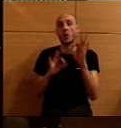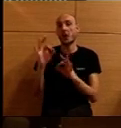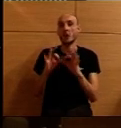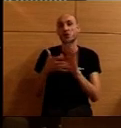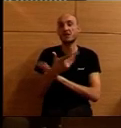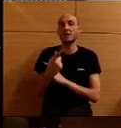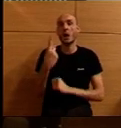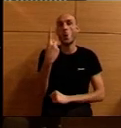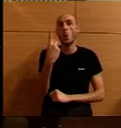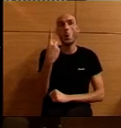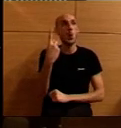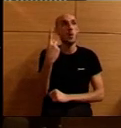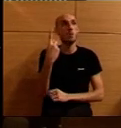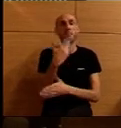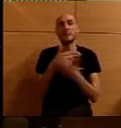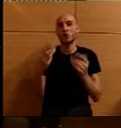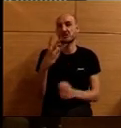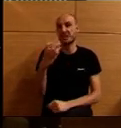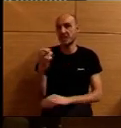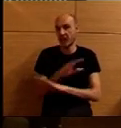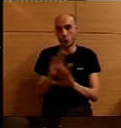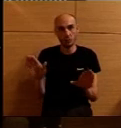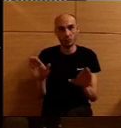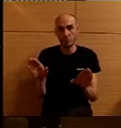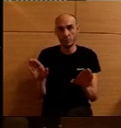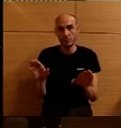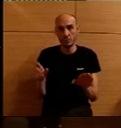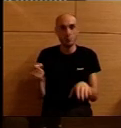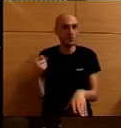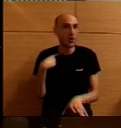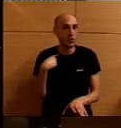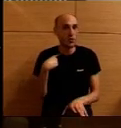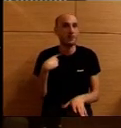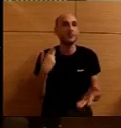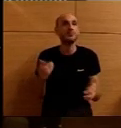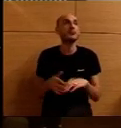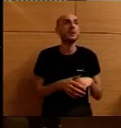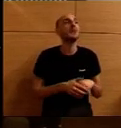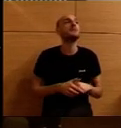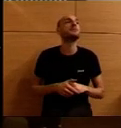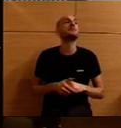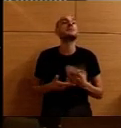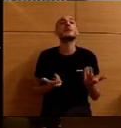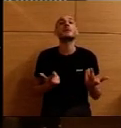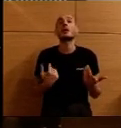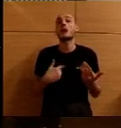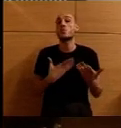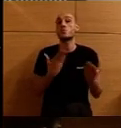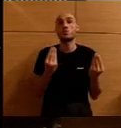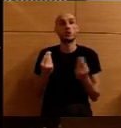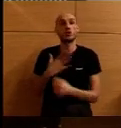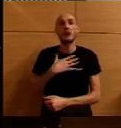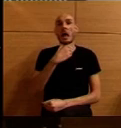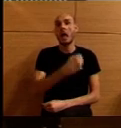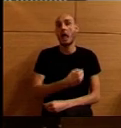1.300.000, no m'eix en 8 milions d'euros. Un Nobel per gestionar bé no li'l donen a ningú, perquè hi ha molts alcaldes en aquesta província